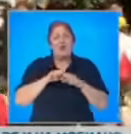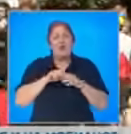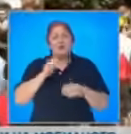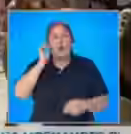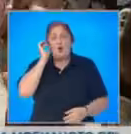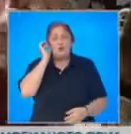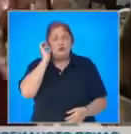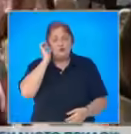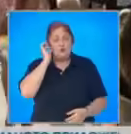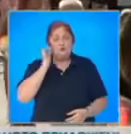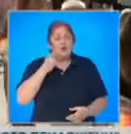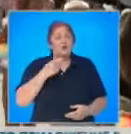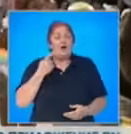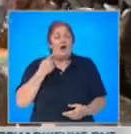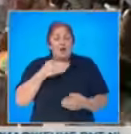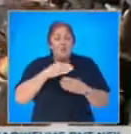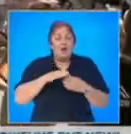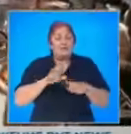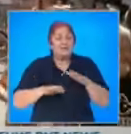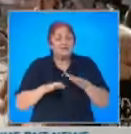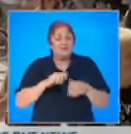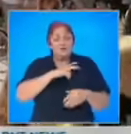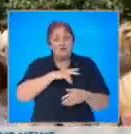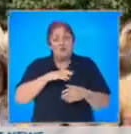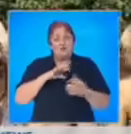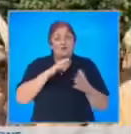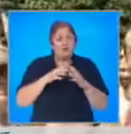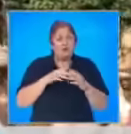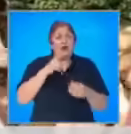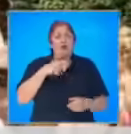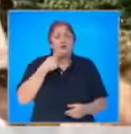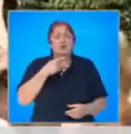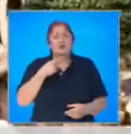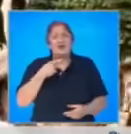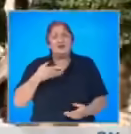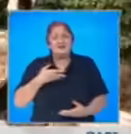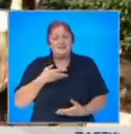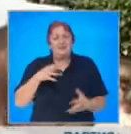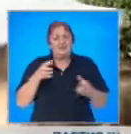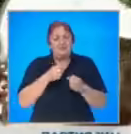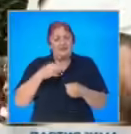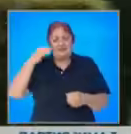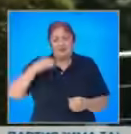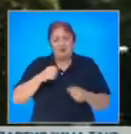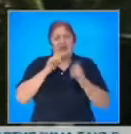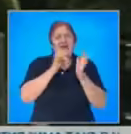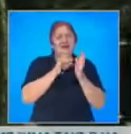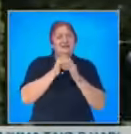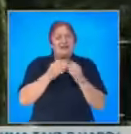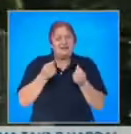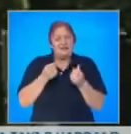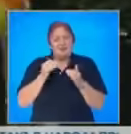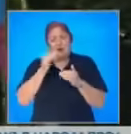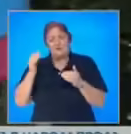на хомосексуалността. Това е поредна стъпка в социалната политика на Орбан, който твърди, че се стреми да спаси традиционните християнски ценности